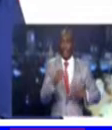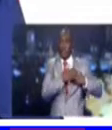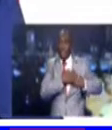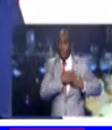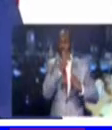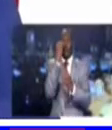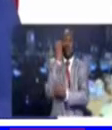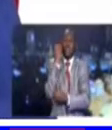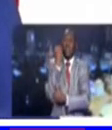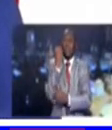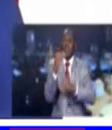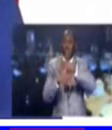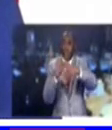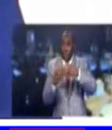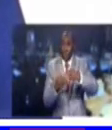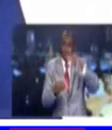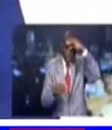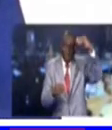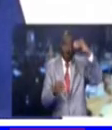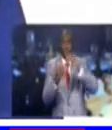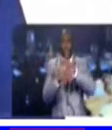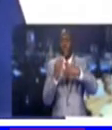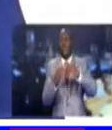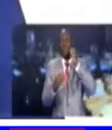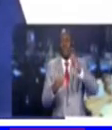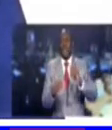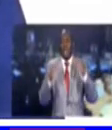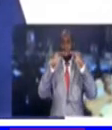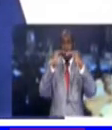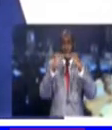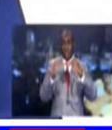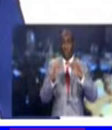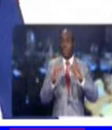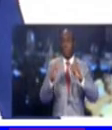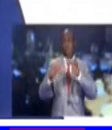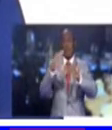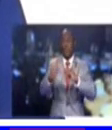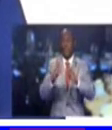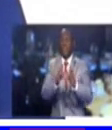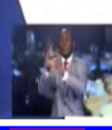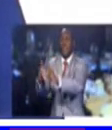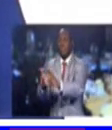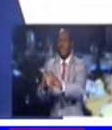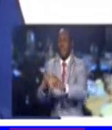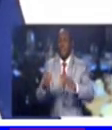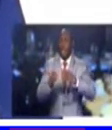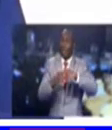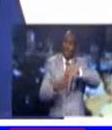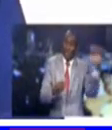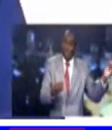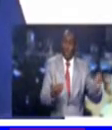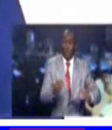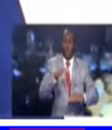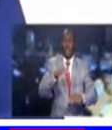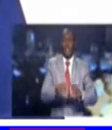de tout et de tous les méthodes de placement évitons les rassemblements de